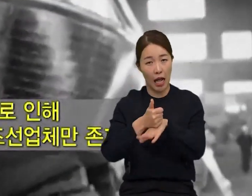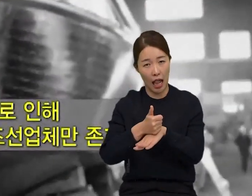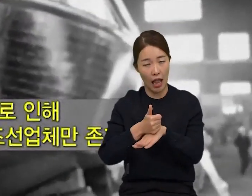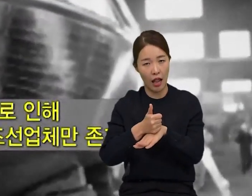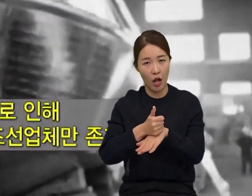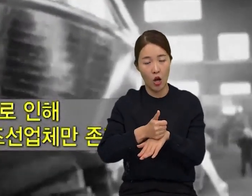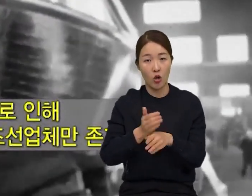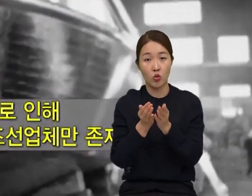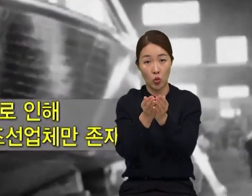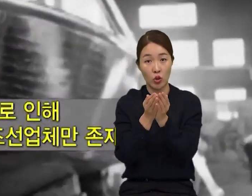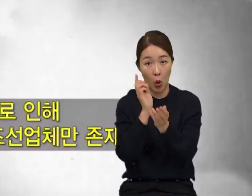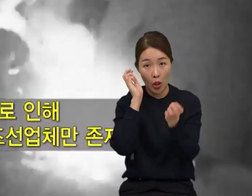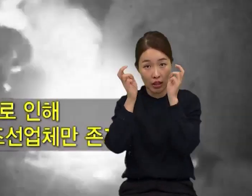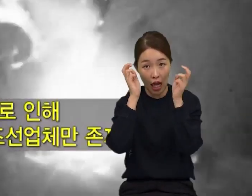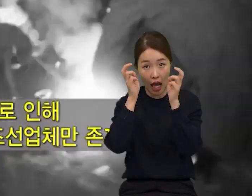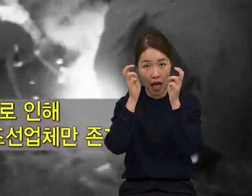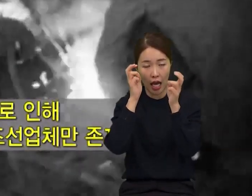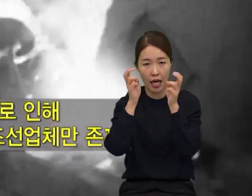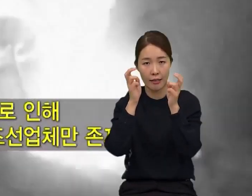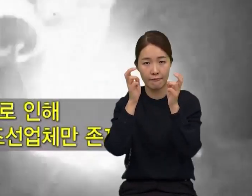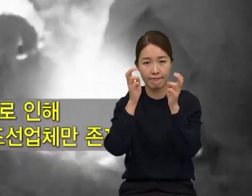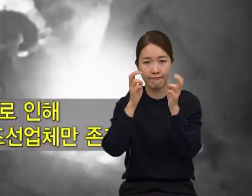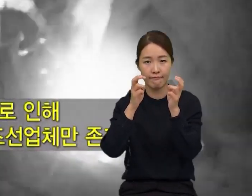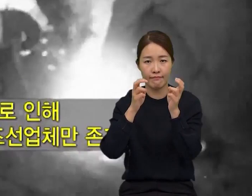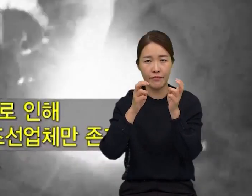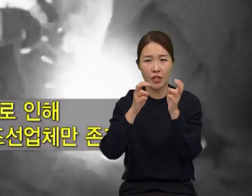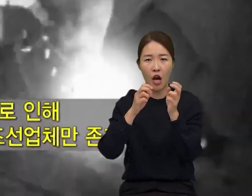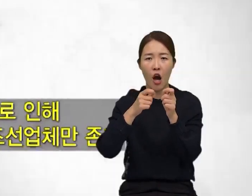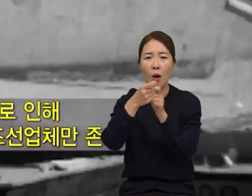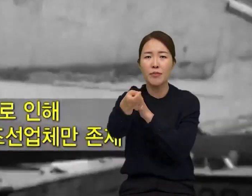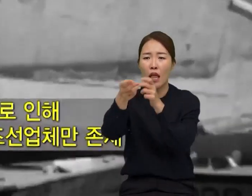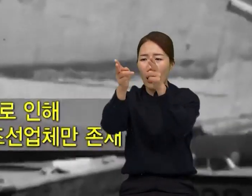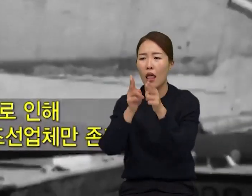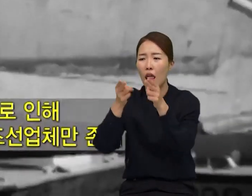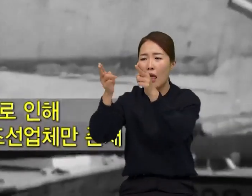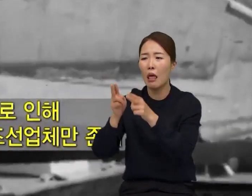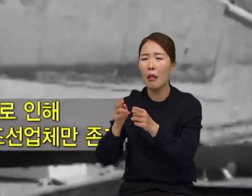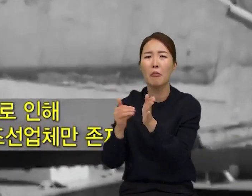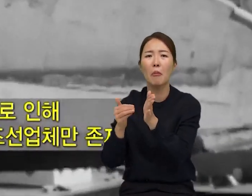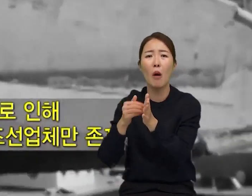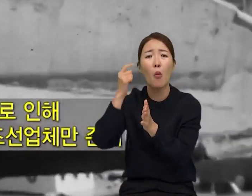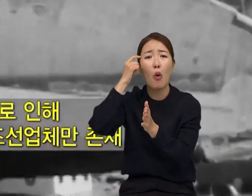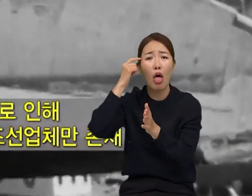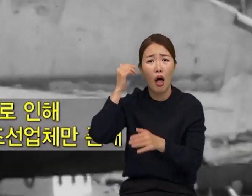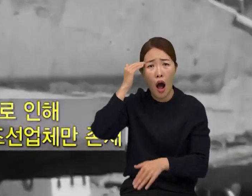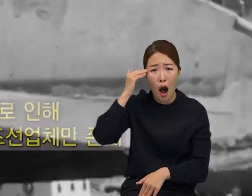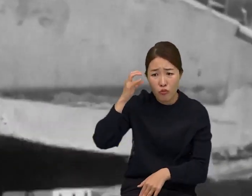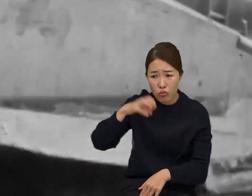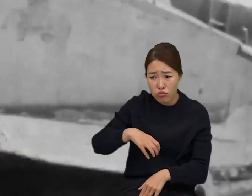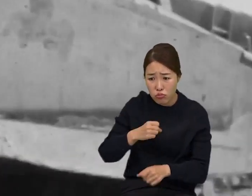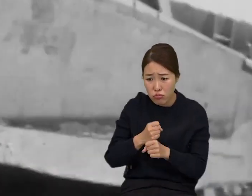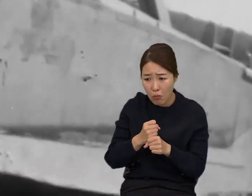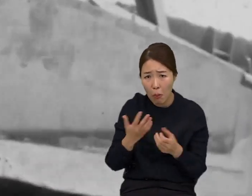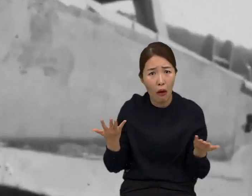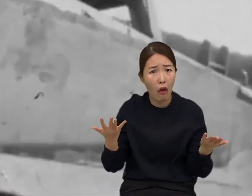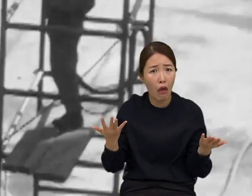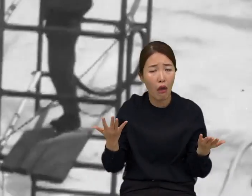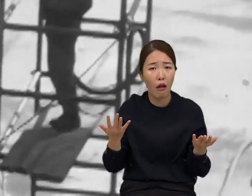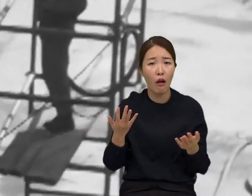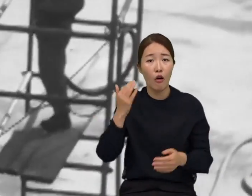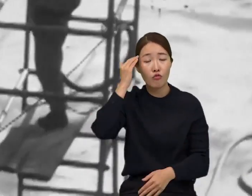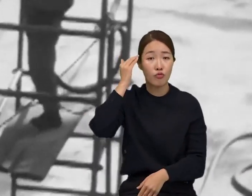1960년대 말까지 조선업계는 영세 업체들 뿐이었다. 국내 수요가 없어서였다. 당시